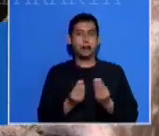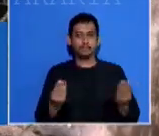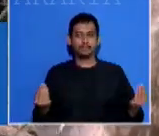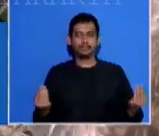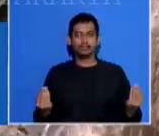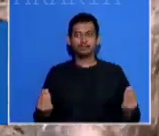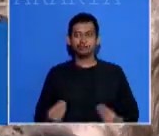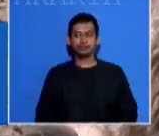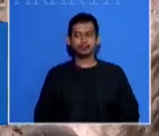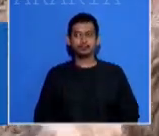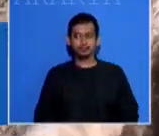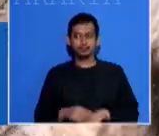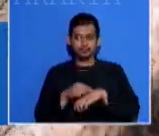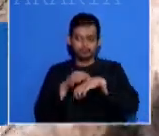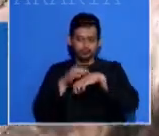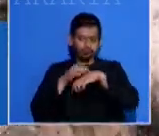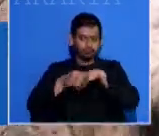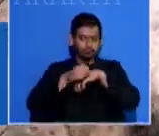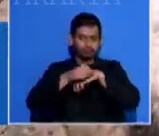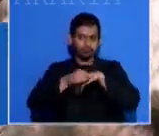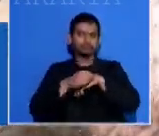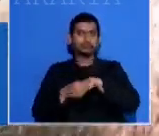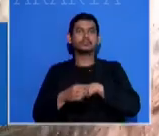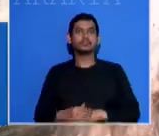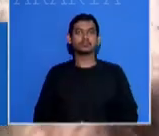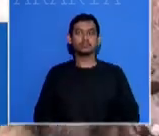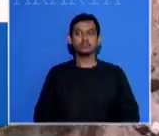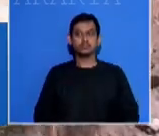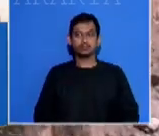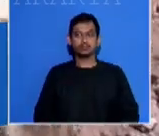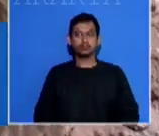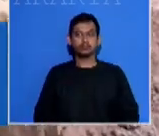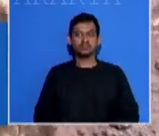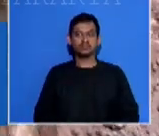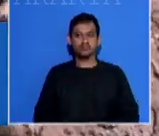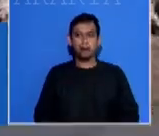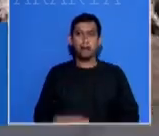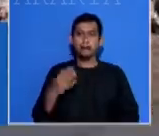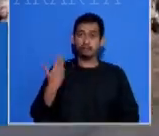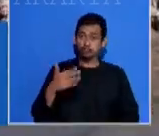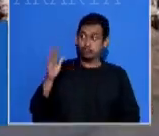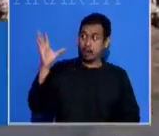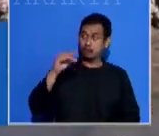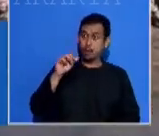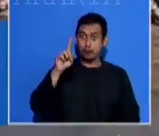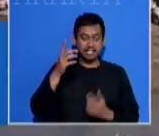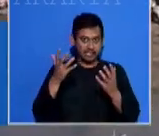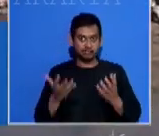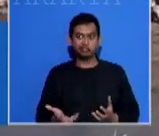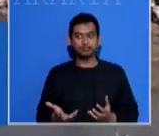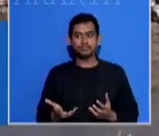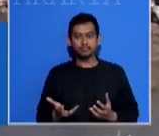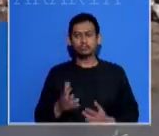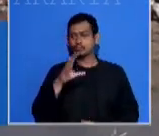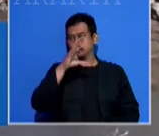utawi kulit dangsul. Pakan kleci wau dipun sukakaken wanci enjing watawis setunggal kilonan lan ing wanci sonten nembe